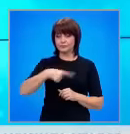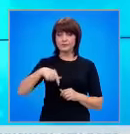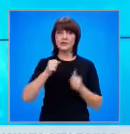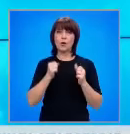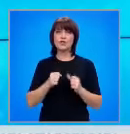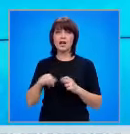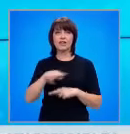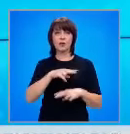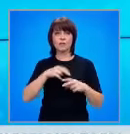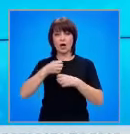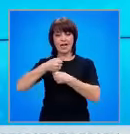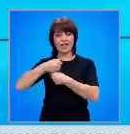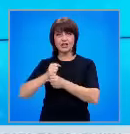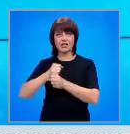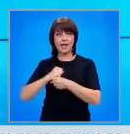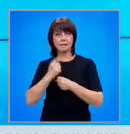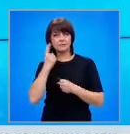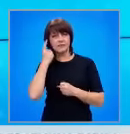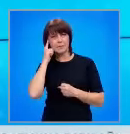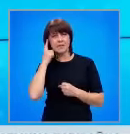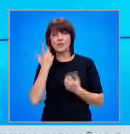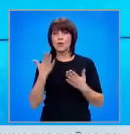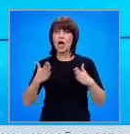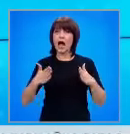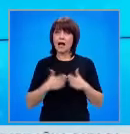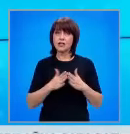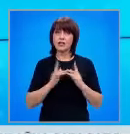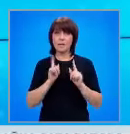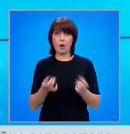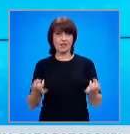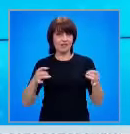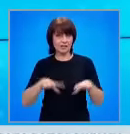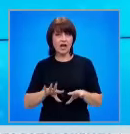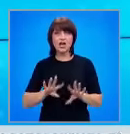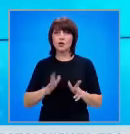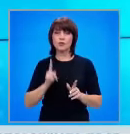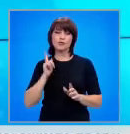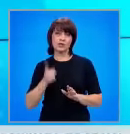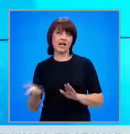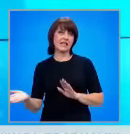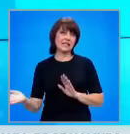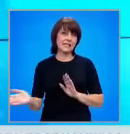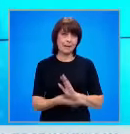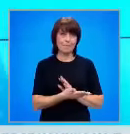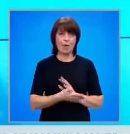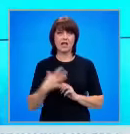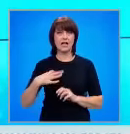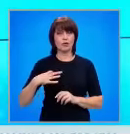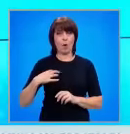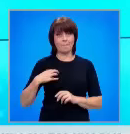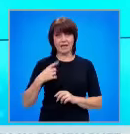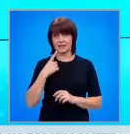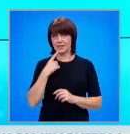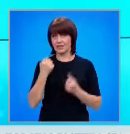от инженер-конструктори, които да преценят кои от къщите ще могат да бъдат възстановени и кои ще трябва да бъдат съборени като опасни за